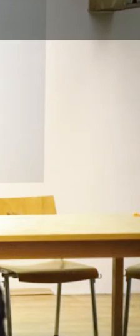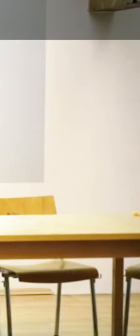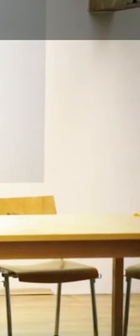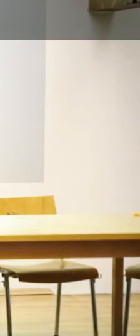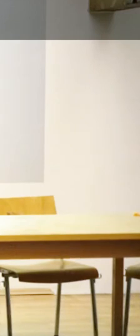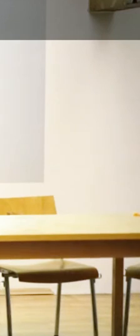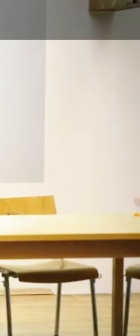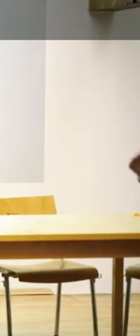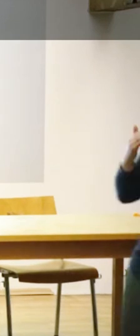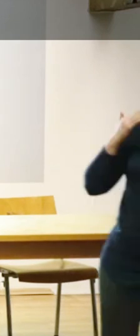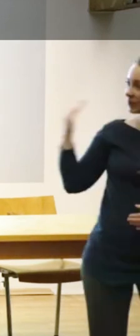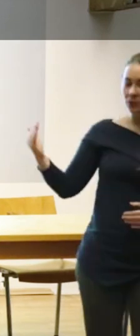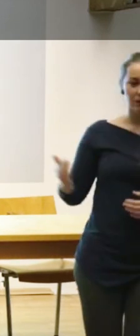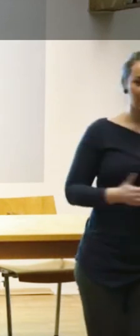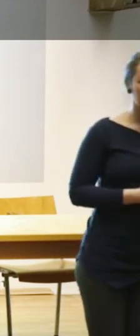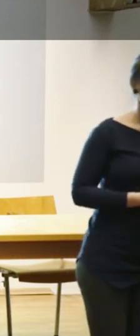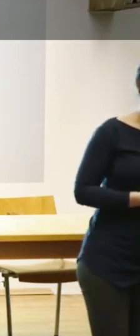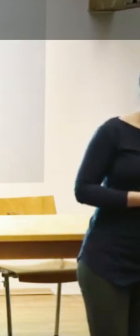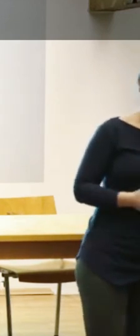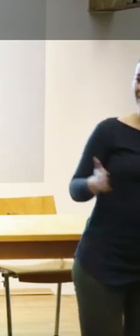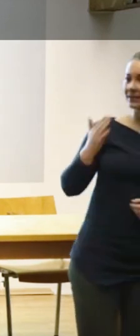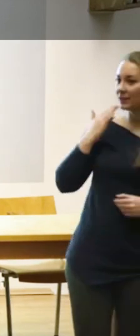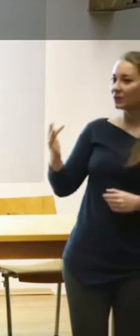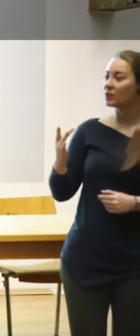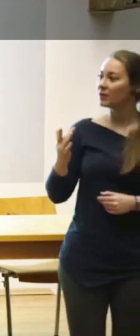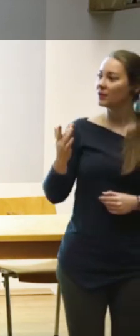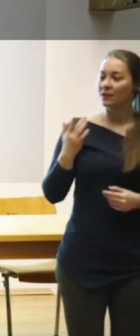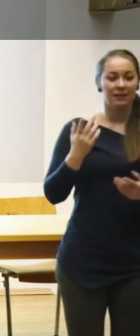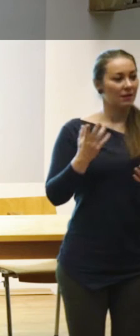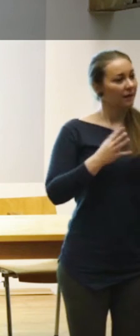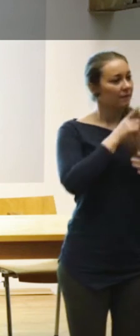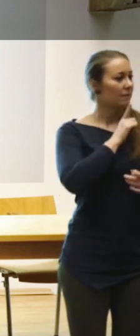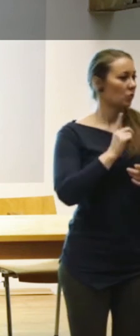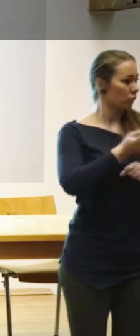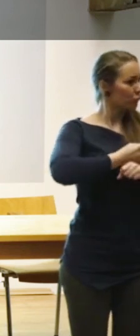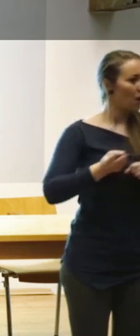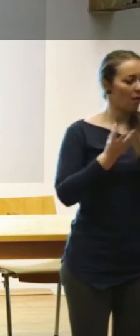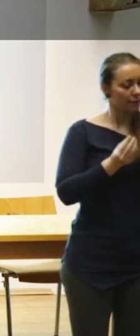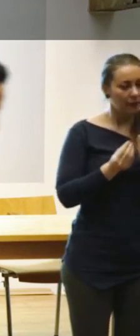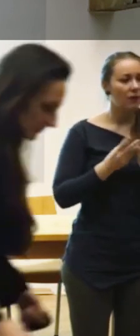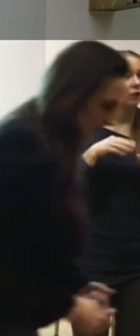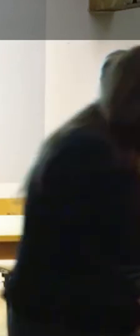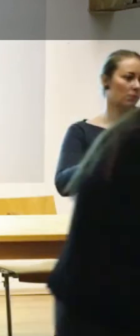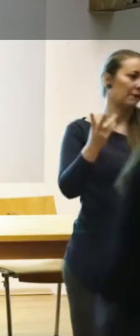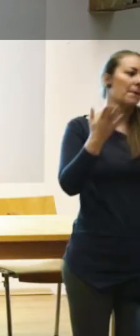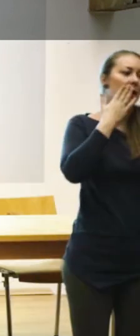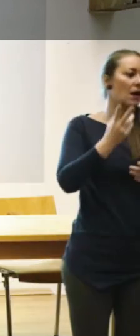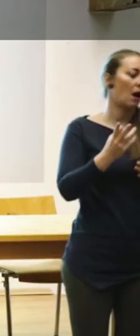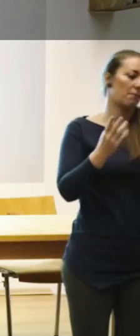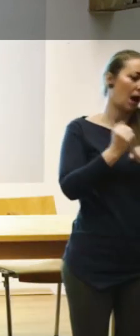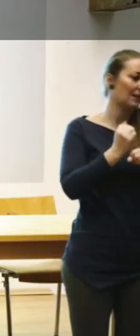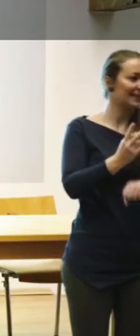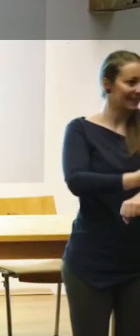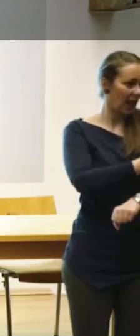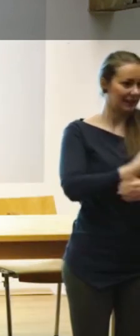Děkuji moc, Sylvie, za takový hezký přehled toho, co může dělat teda státní instituce. Ještě tady mám 2 zástupce